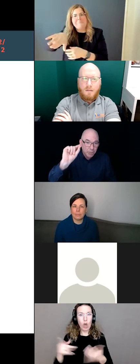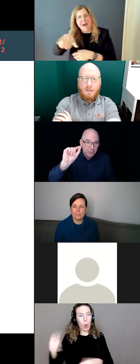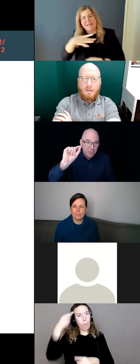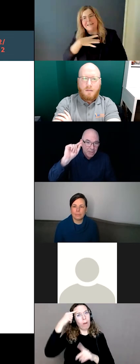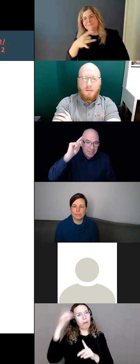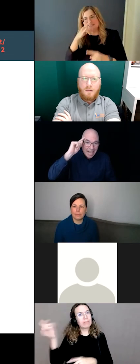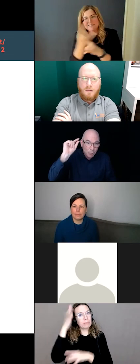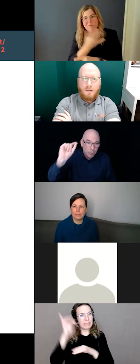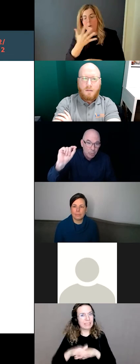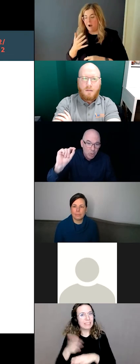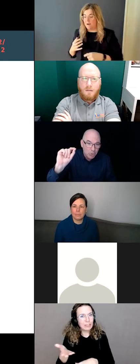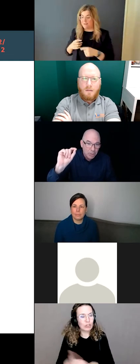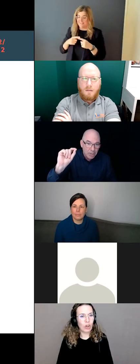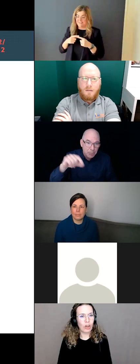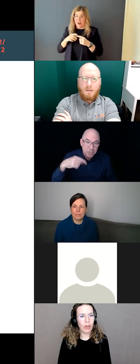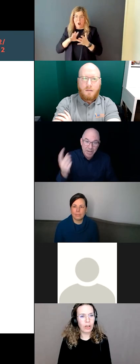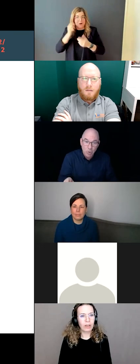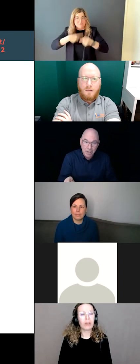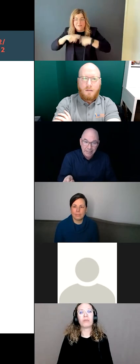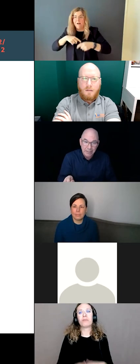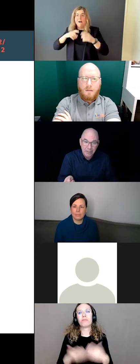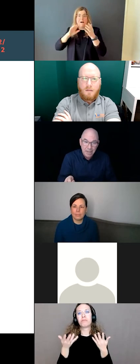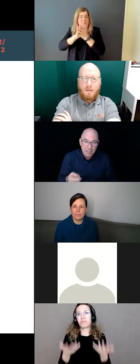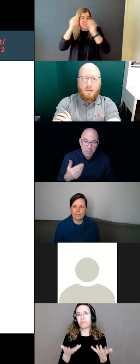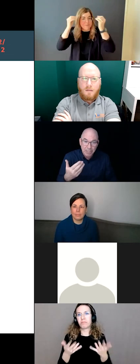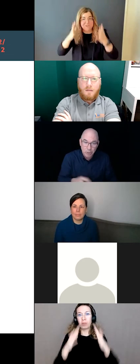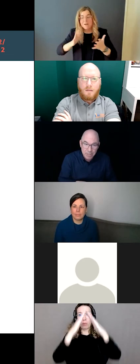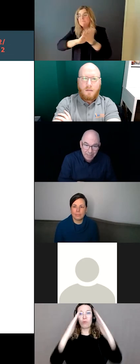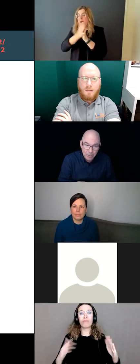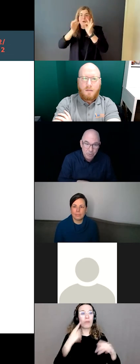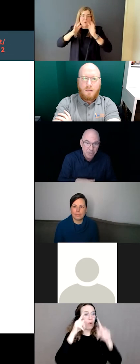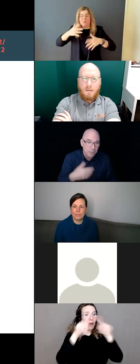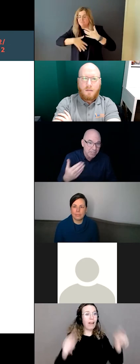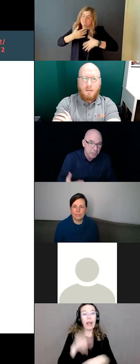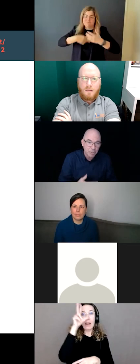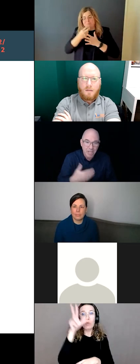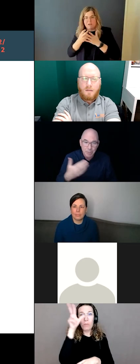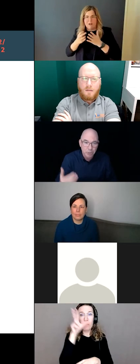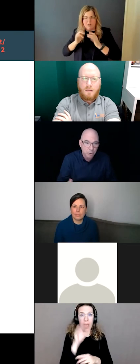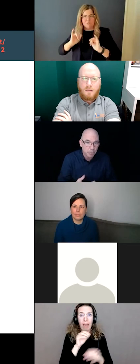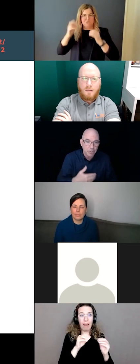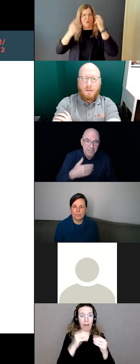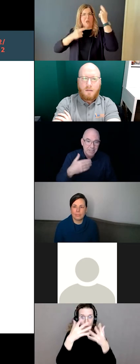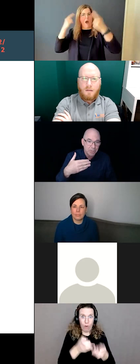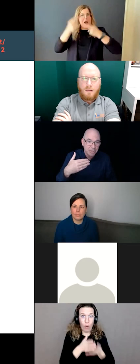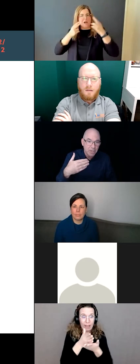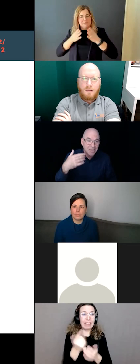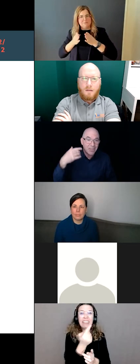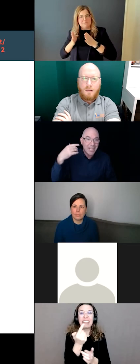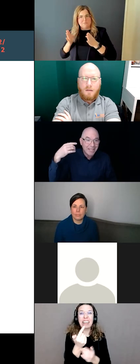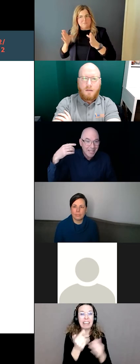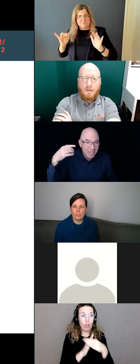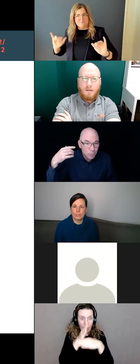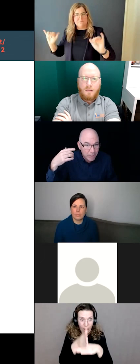Donc, la lumière qui rentre dans le prisme, c'est celui qui veut aider. Mais quand vous apprenez pour devenir professeur,